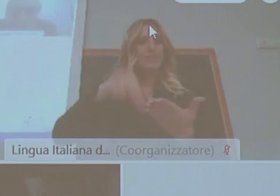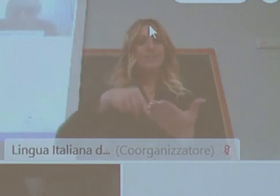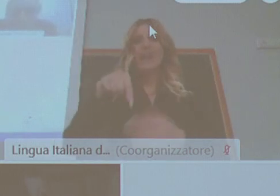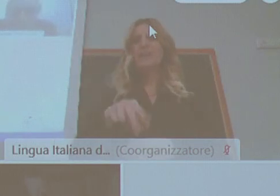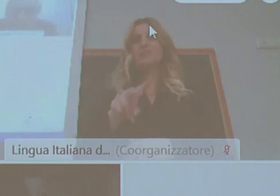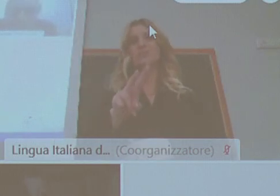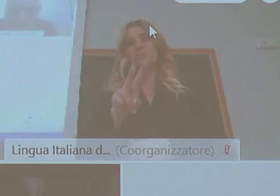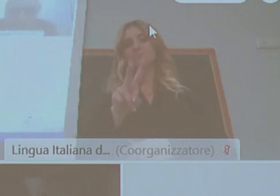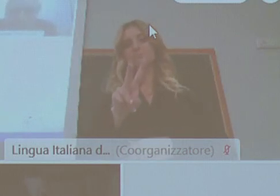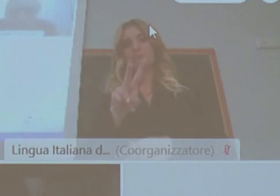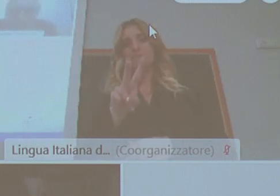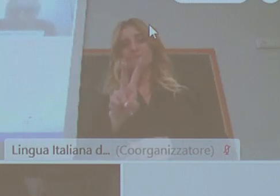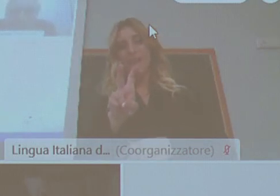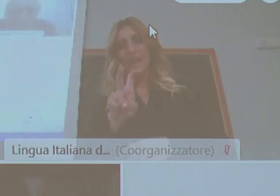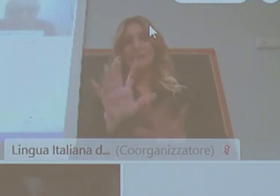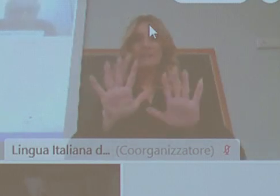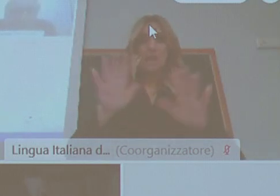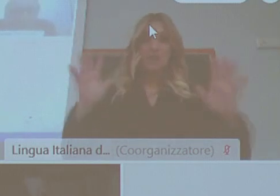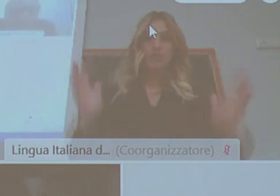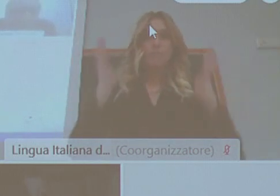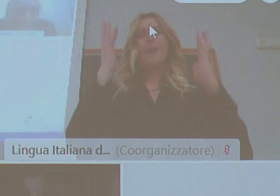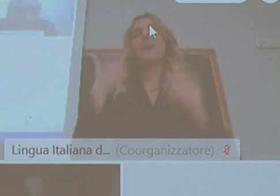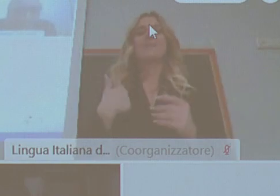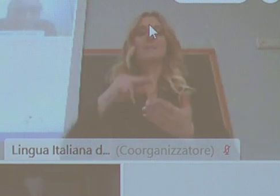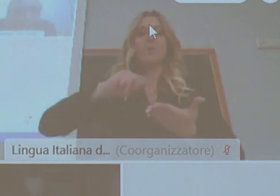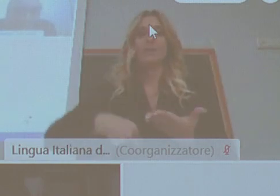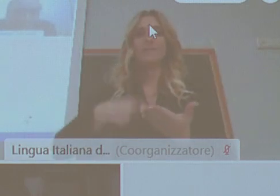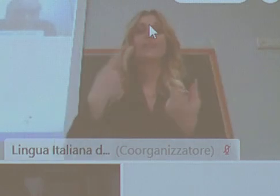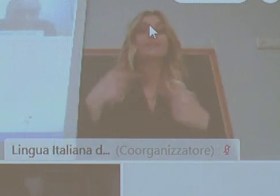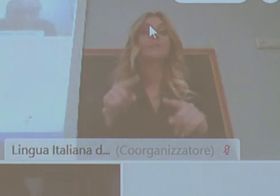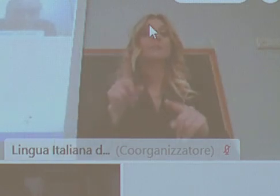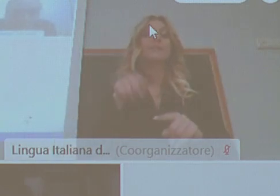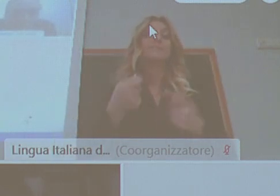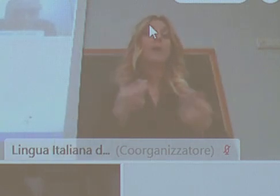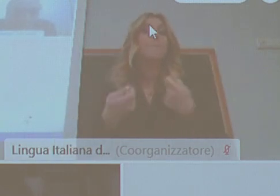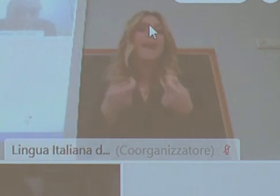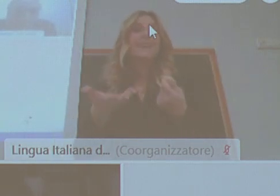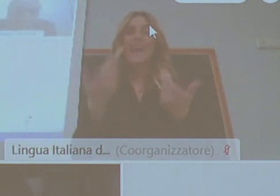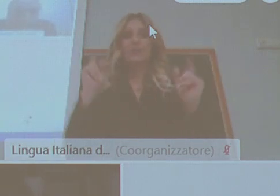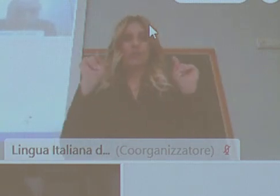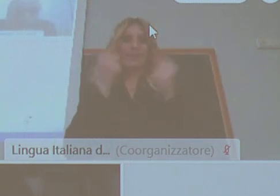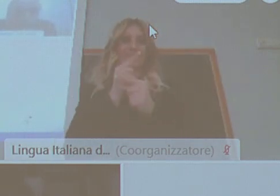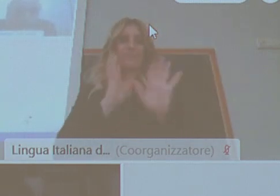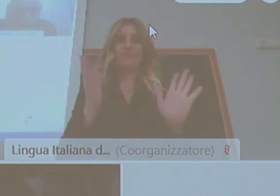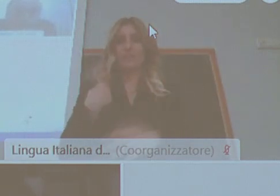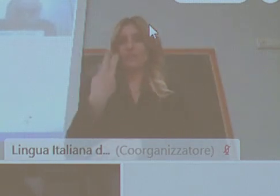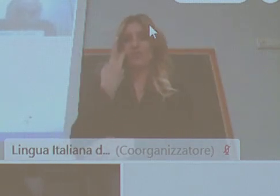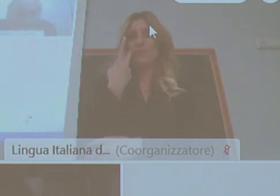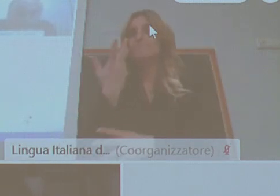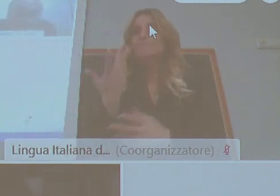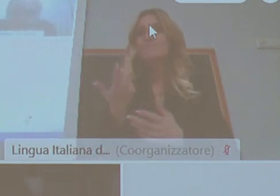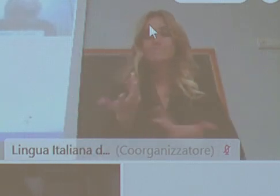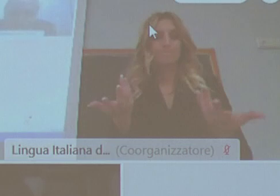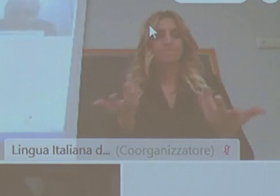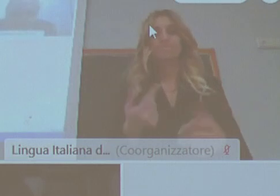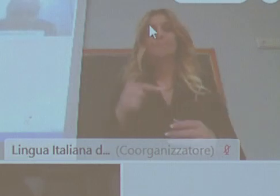10-20 iscritti, 30 iscritti se va bene, con un mercato che anche lì è difficile da decifrare. Quindi la sfida per